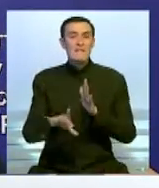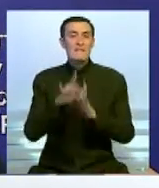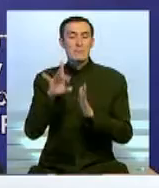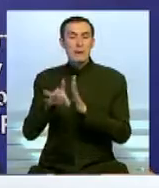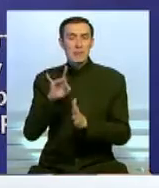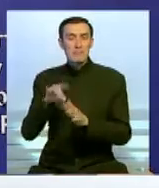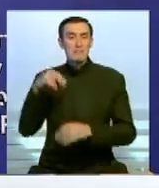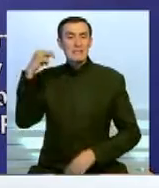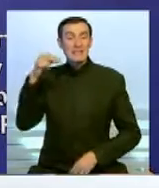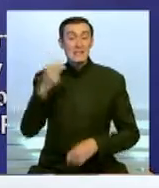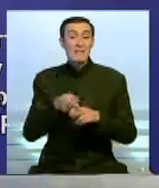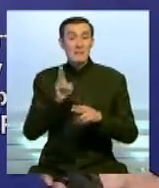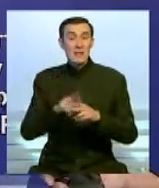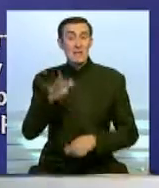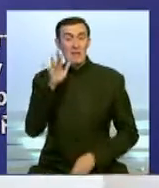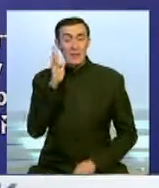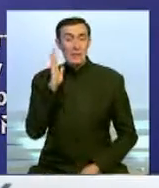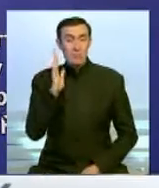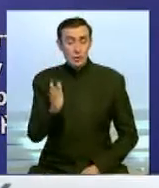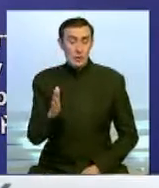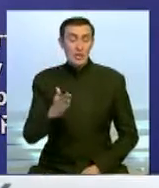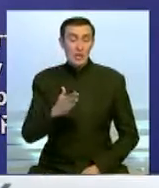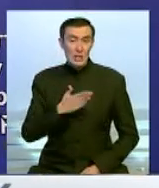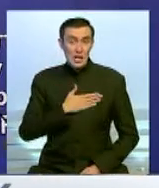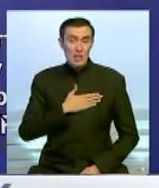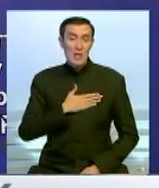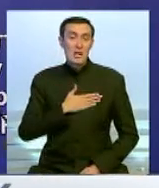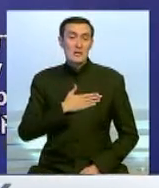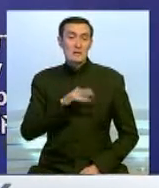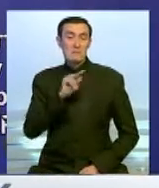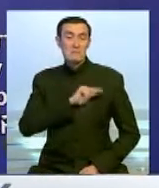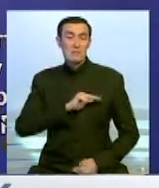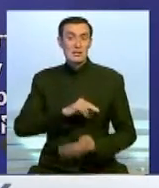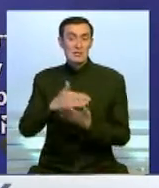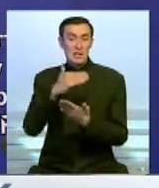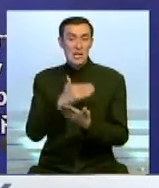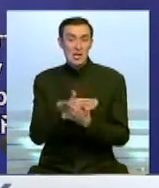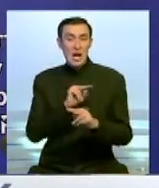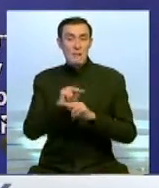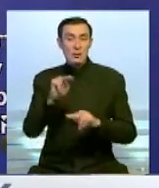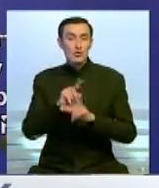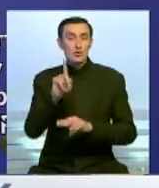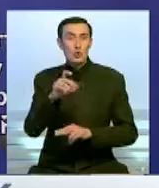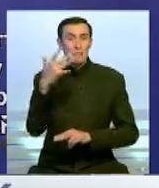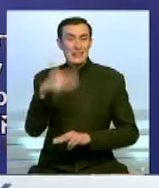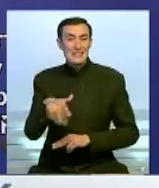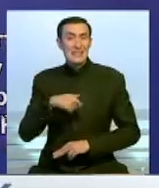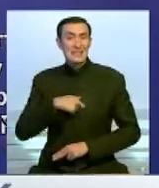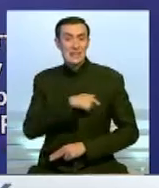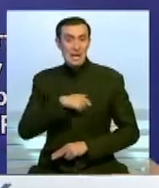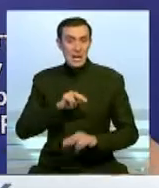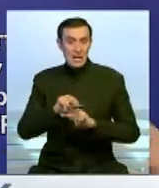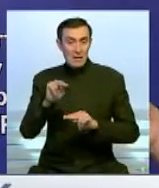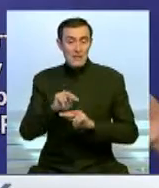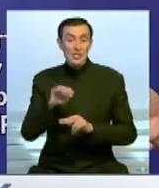раз подходят к этому сроку. Поэтому наша задача обучить 150 тренеров и с их